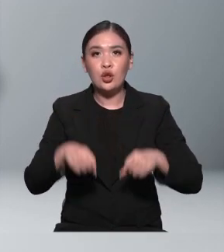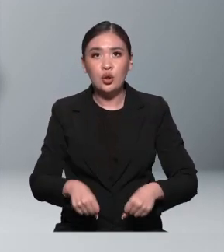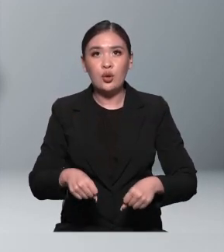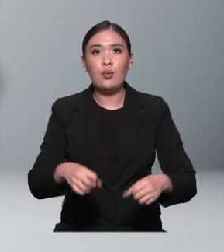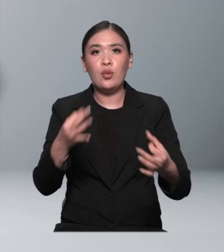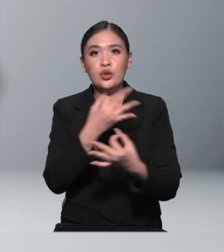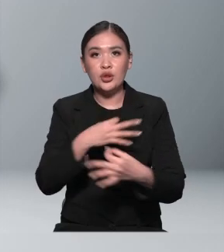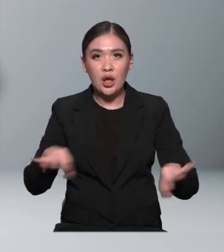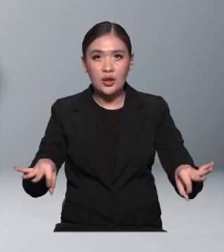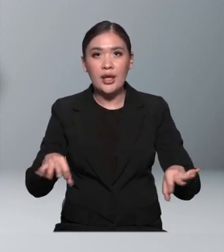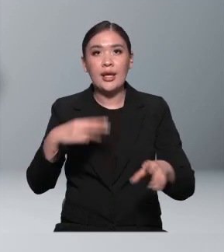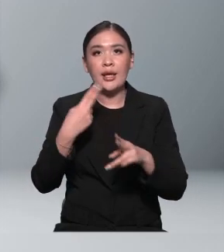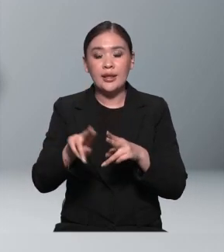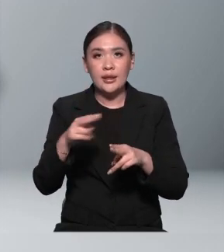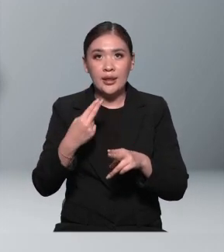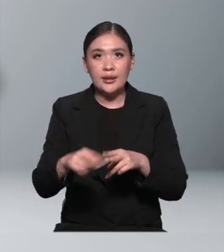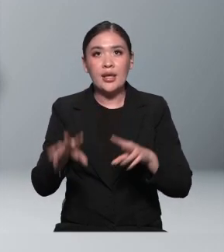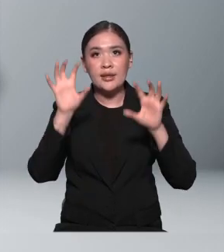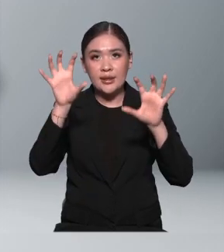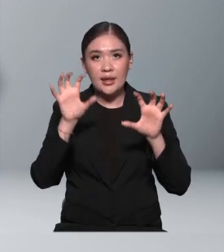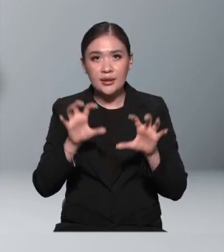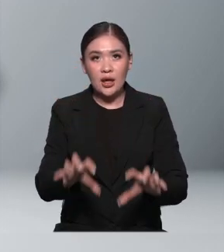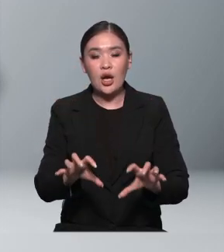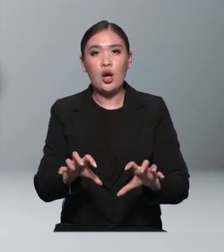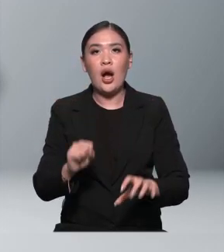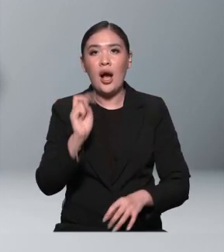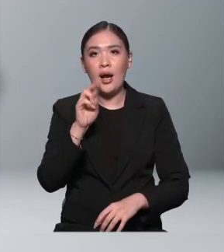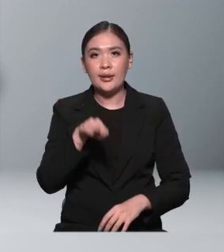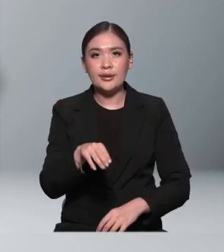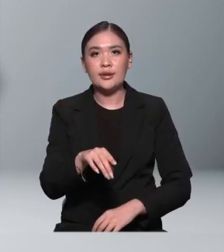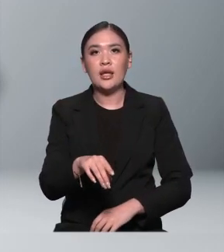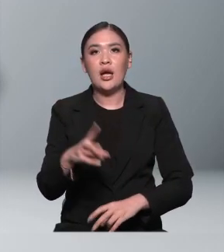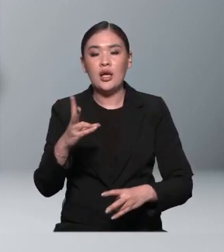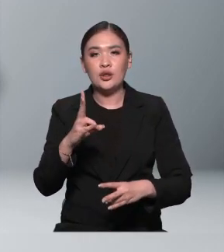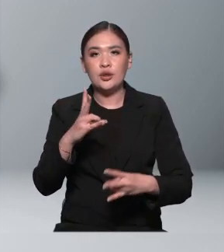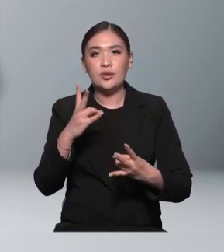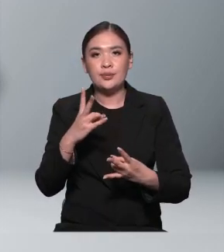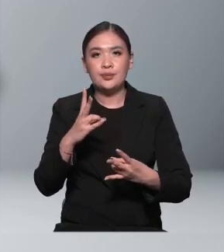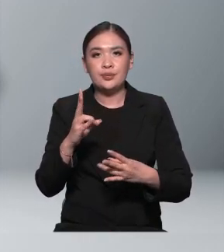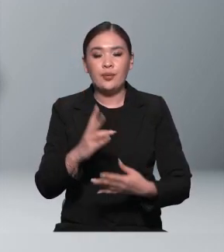бостандығына нұқсан келтіреді деп танылған заңдар мен құқықтық актілердің күші жойылады.